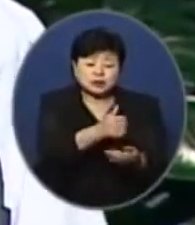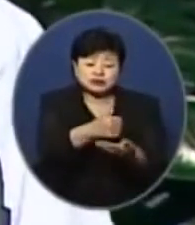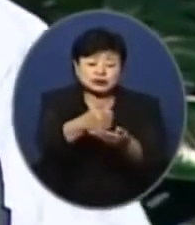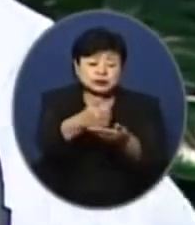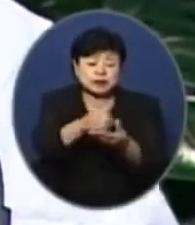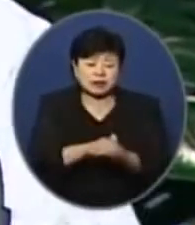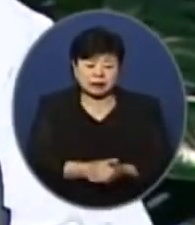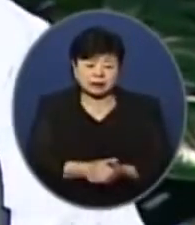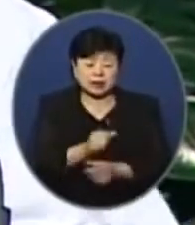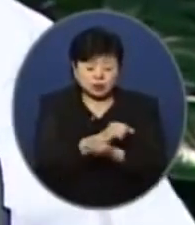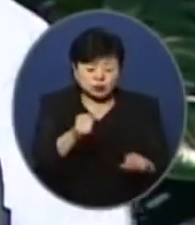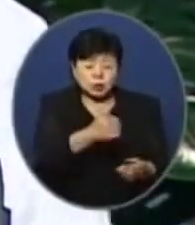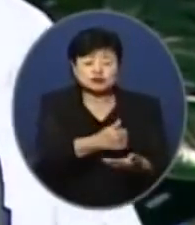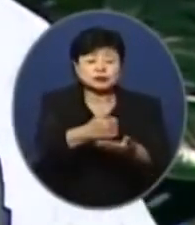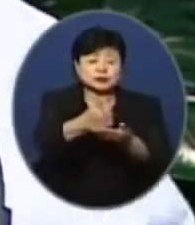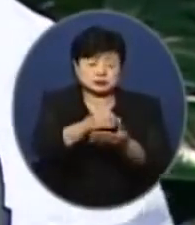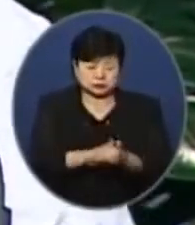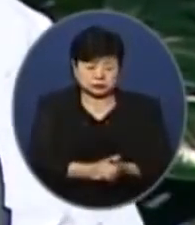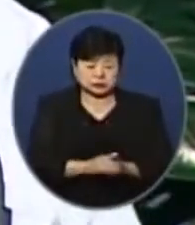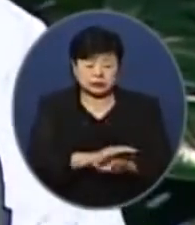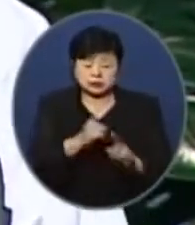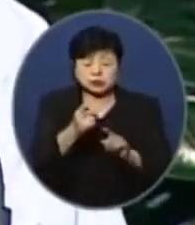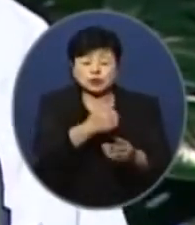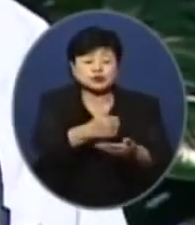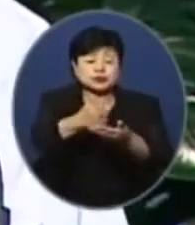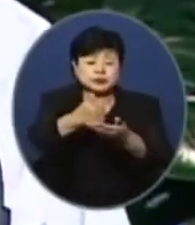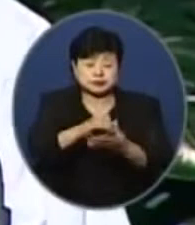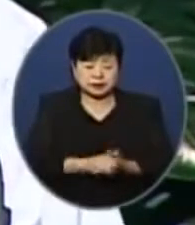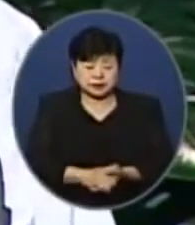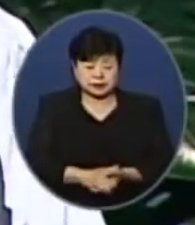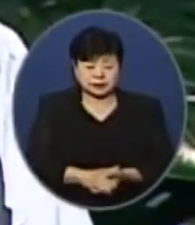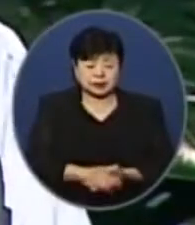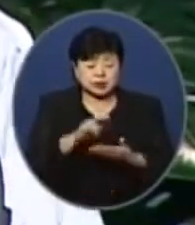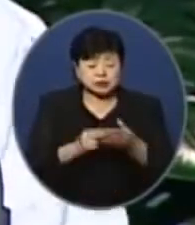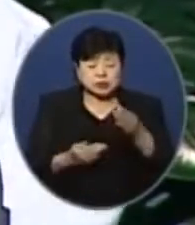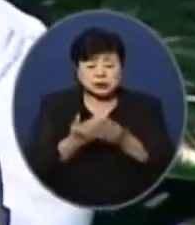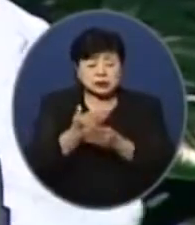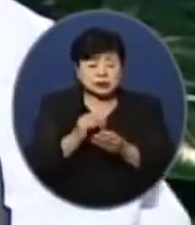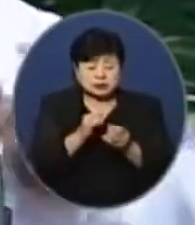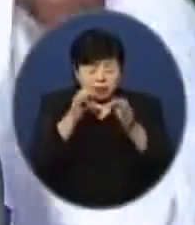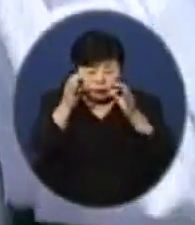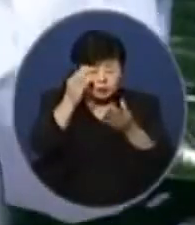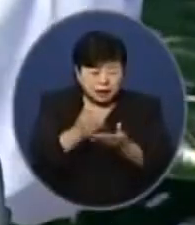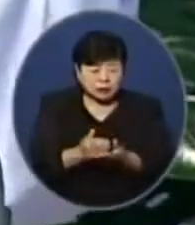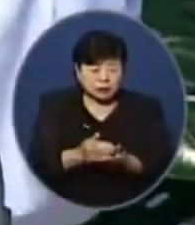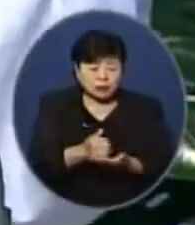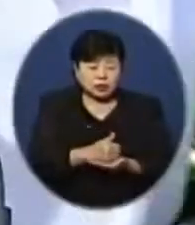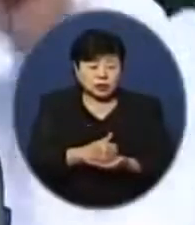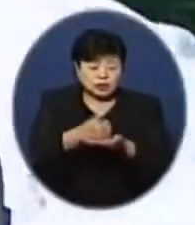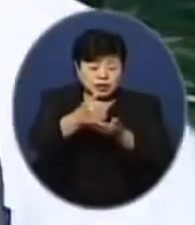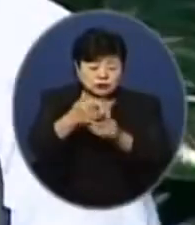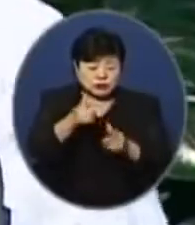주님이십니다. 용서의 주님이십니다. 치료의 주님이십니다. 문제가 생길 때 사람을 바라보지 말고 치료자